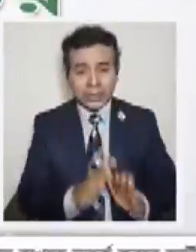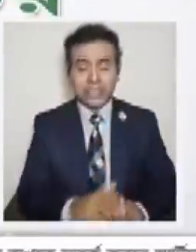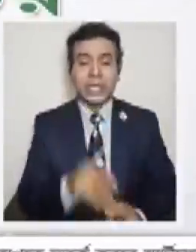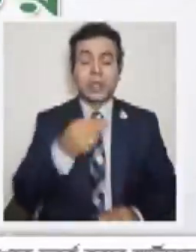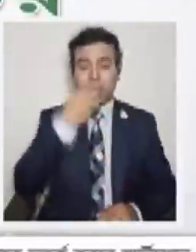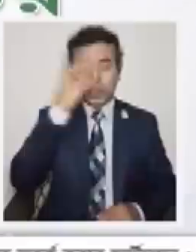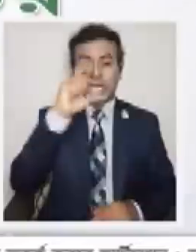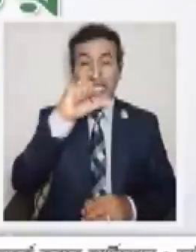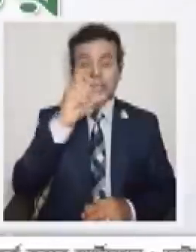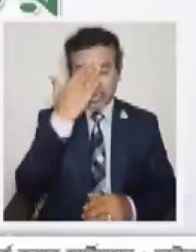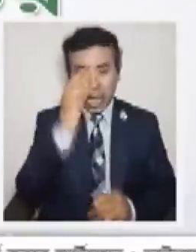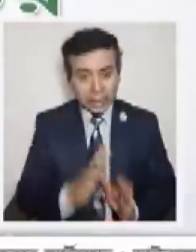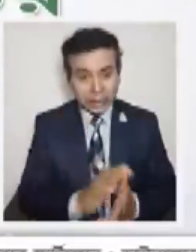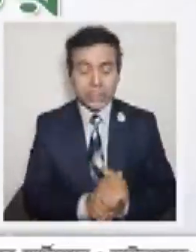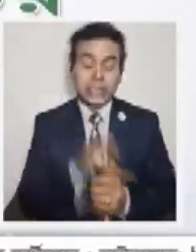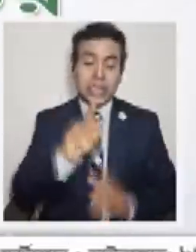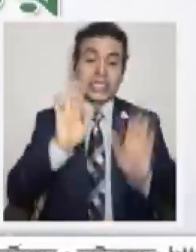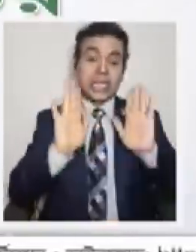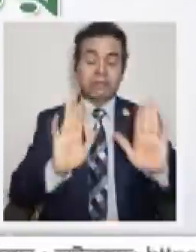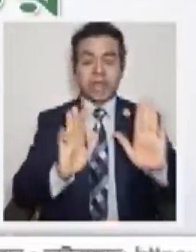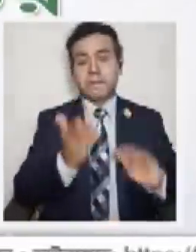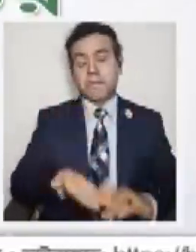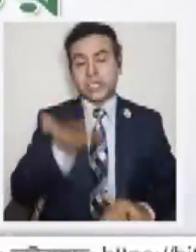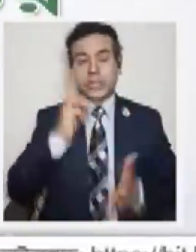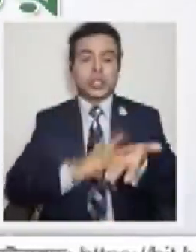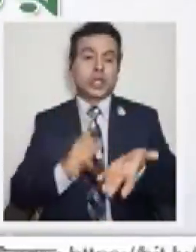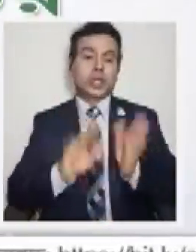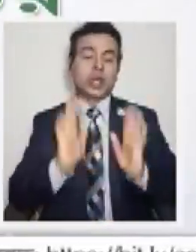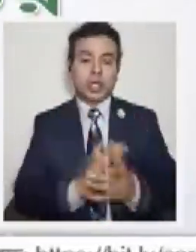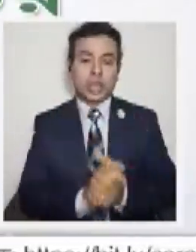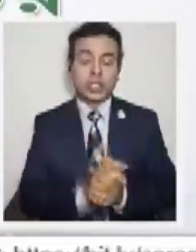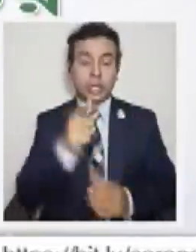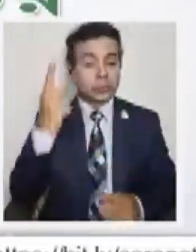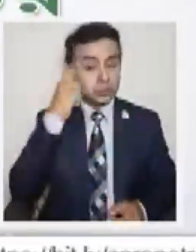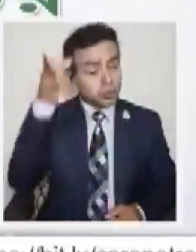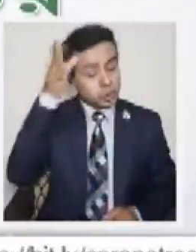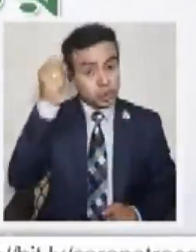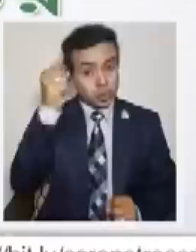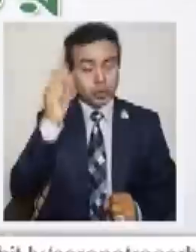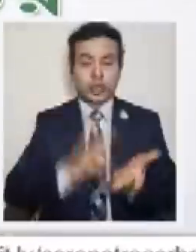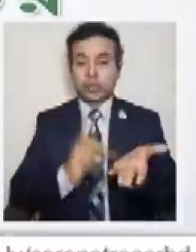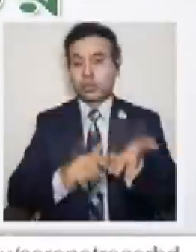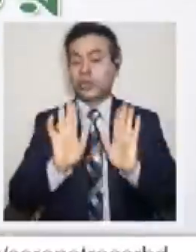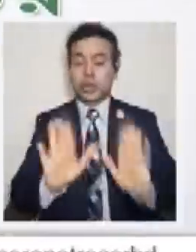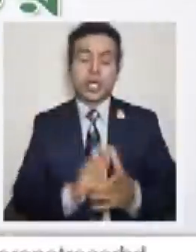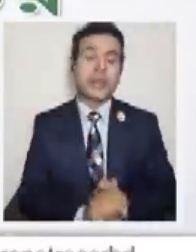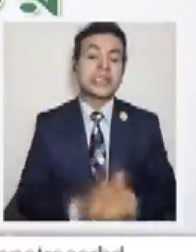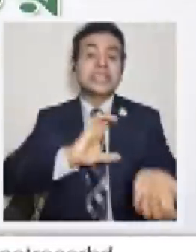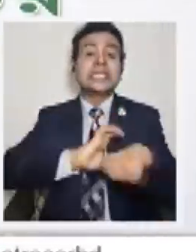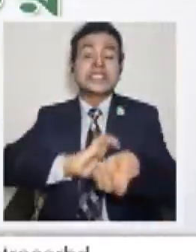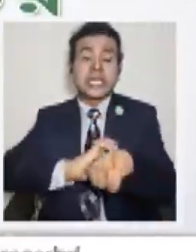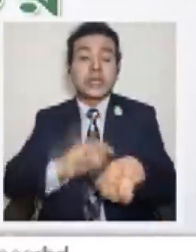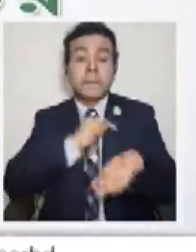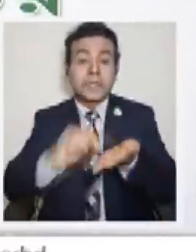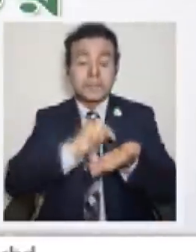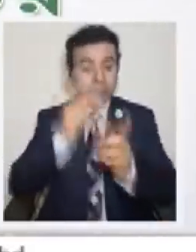ডায়াবেটিস মেলাইটাস, হাইপারটেনশন, ক্রনিক রেনাল ডিজিজ বা ক্যান্সার, এইসব ব্যাধি যাদের আছেন তারা যেন বেশি সতর্ক থাকেন